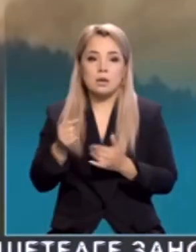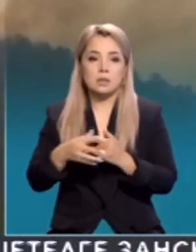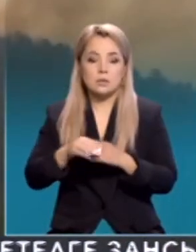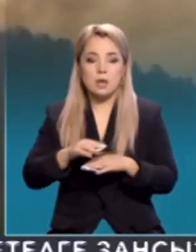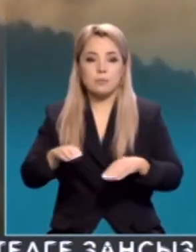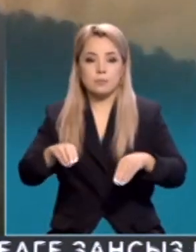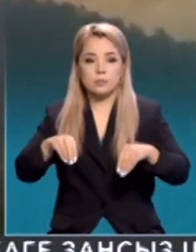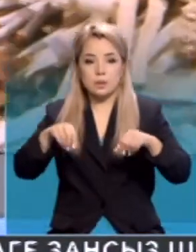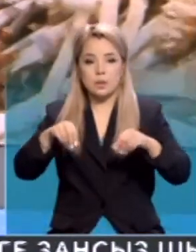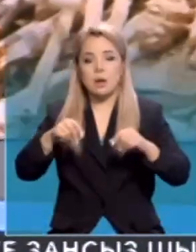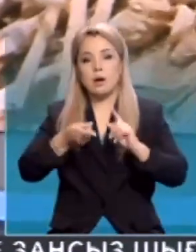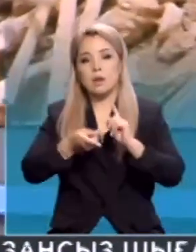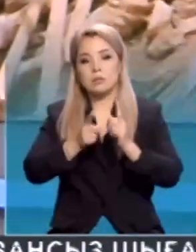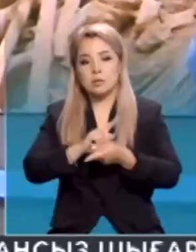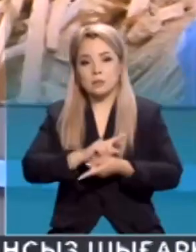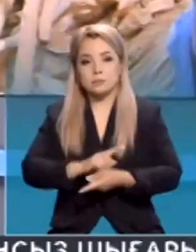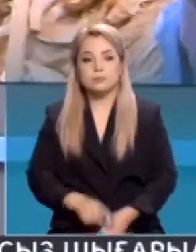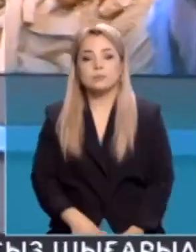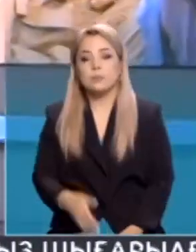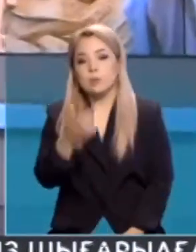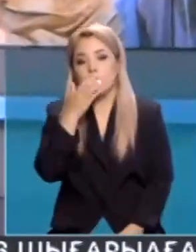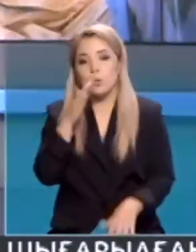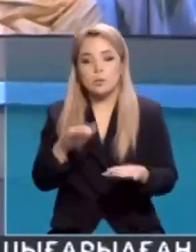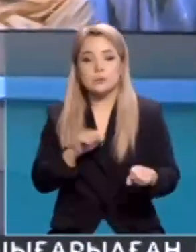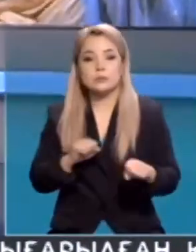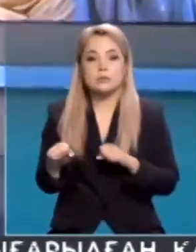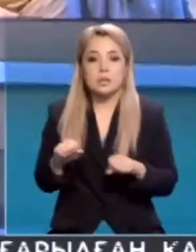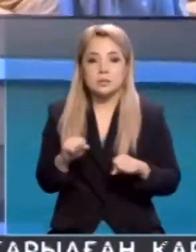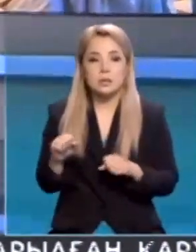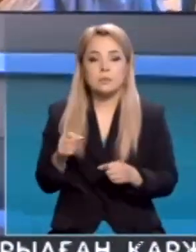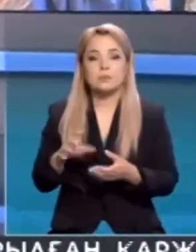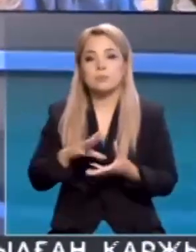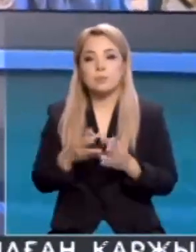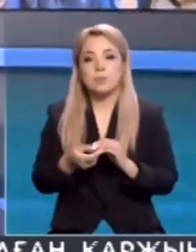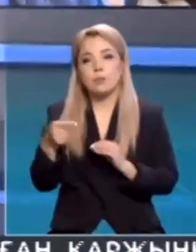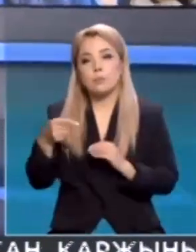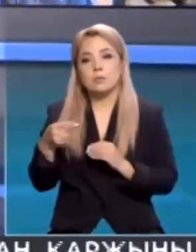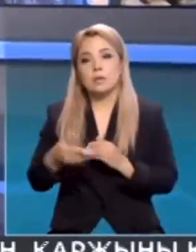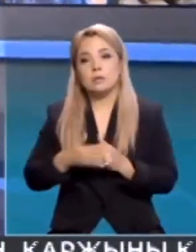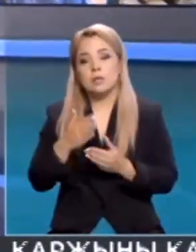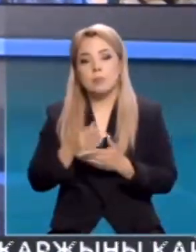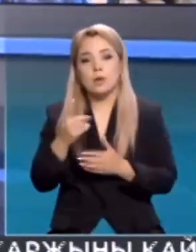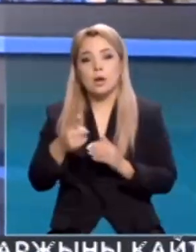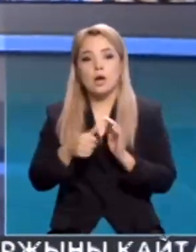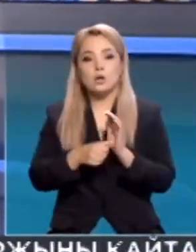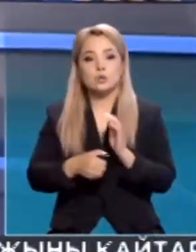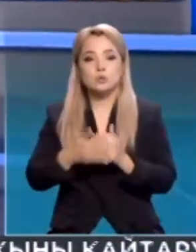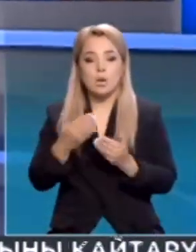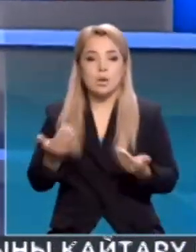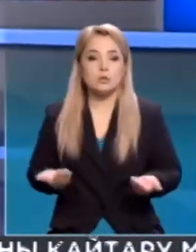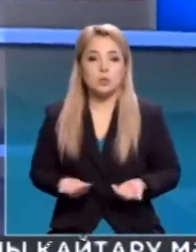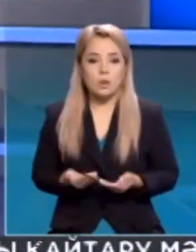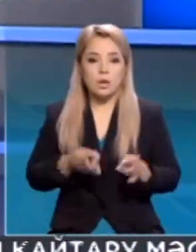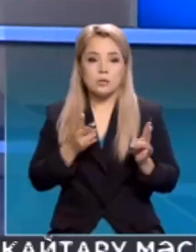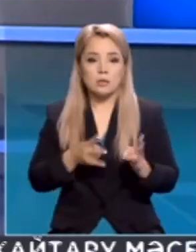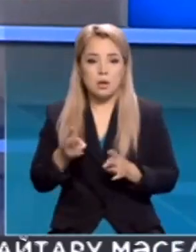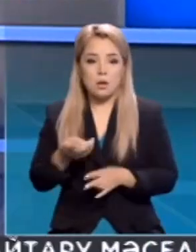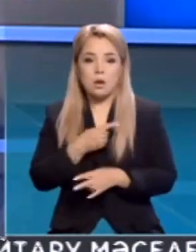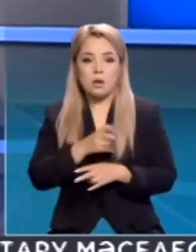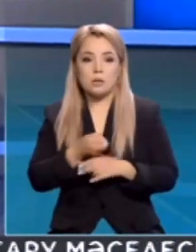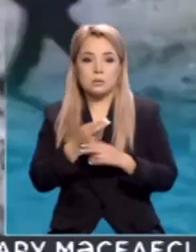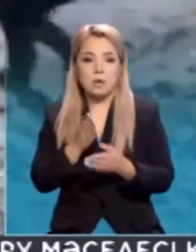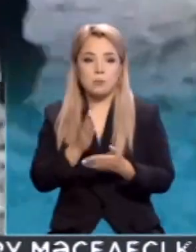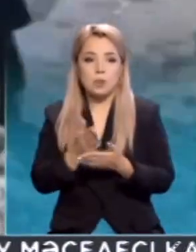еді. Ал Ауғанстандағы зілзала құрбандарының саны 1000-нан асты. 1600-дей тұрғын жарақат алған, олар ауруханада